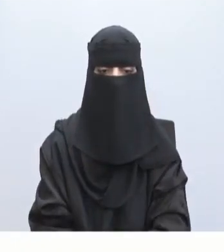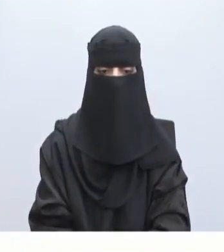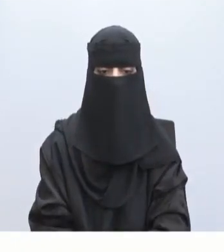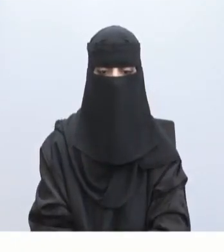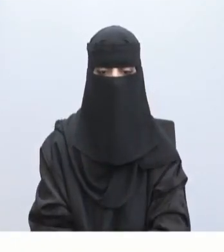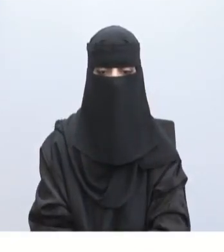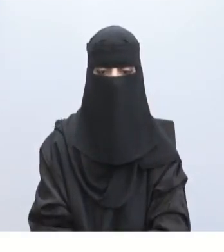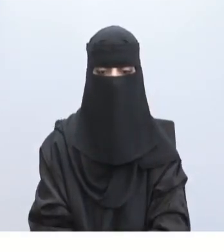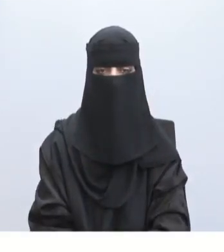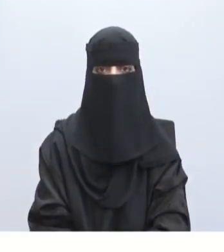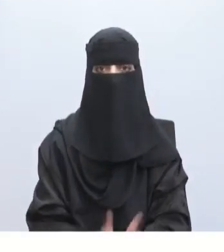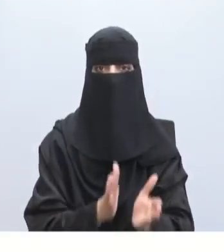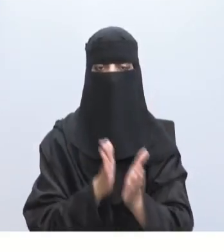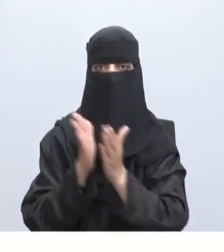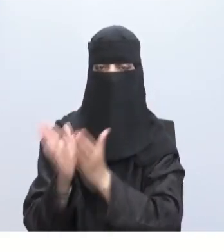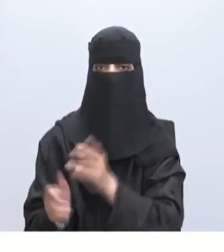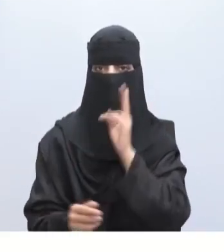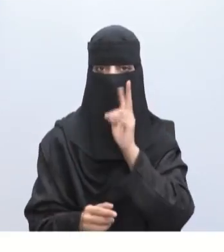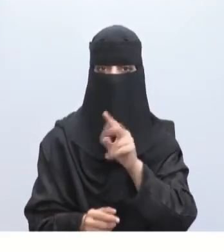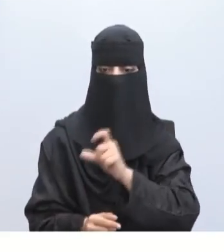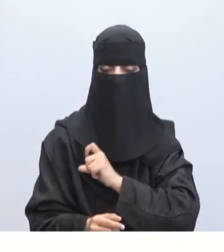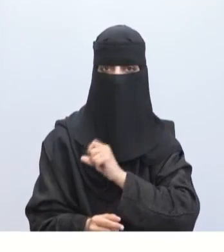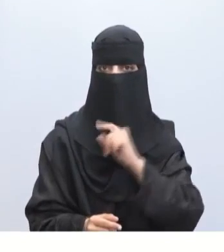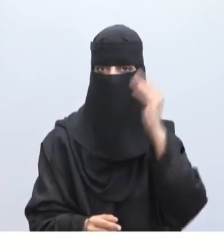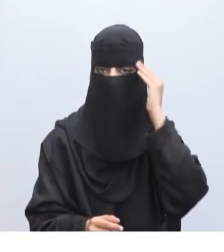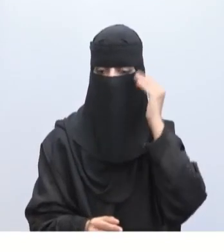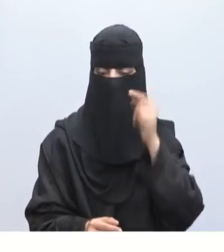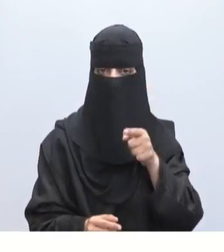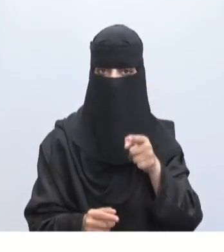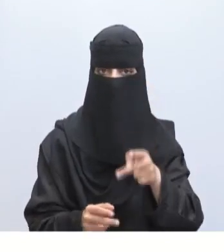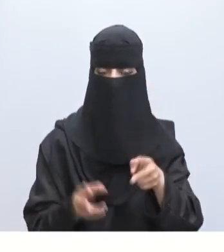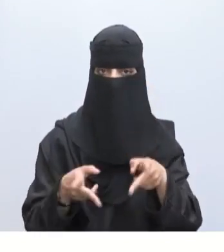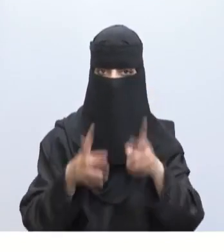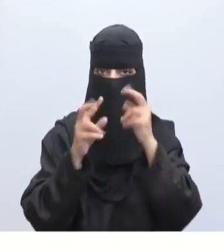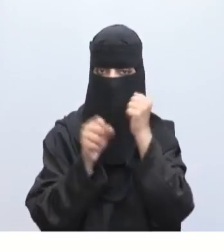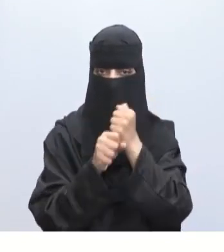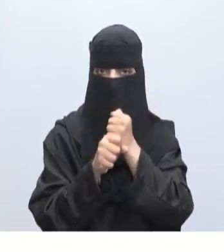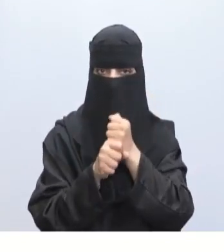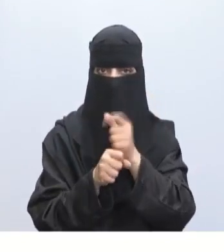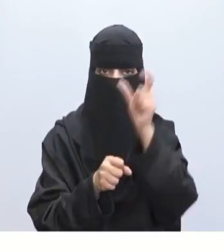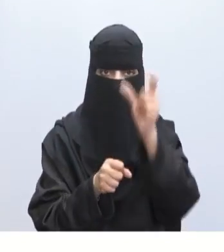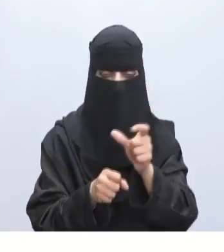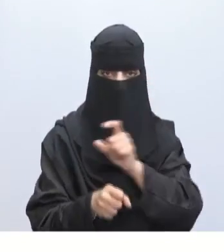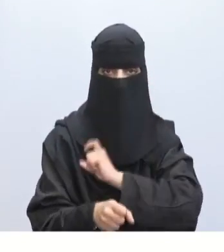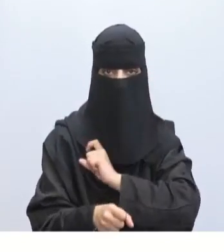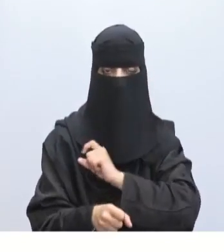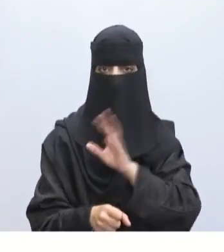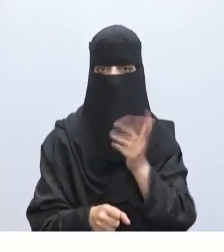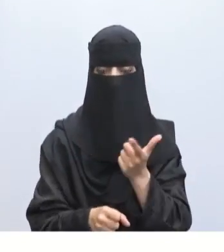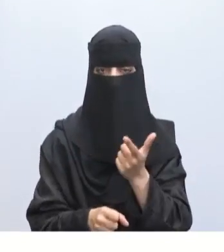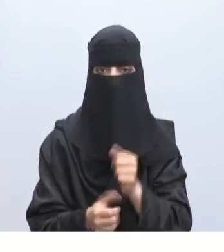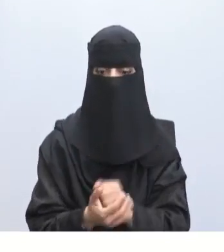الثانيه ابنائي وبناتي الطلاب انجازاته رحمه الله في الدرس السابق